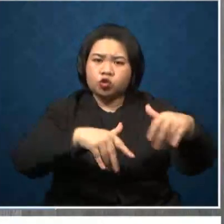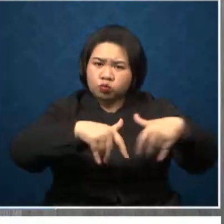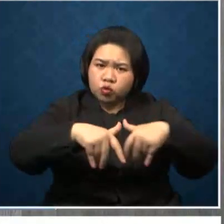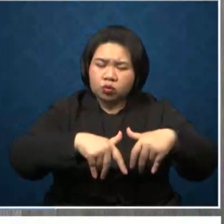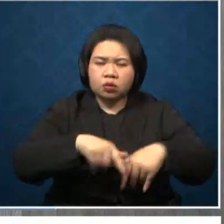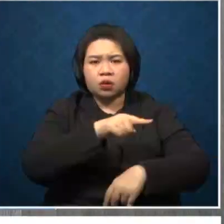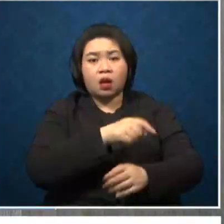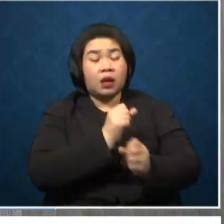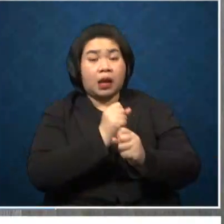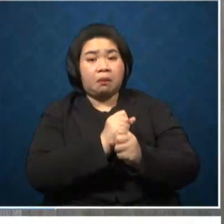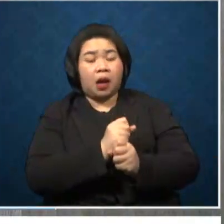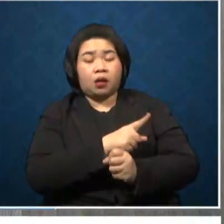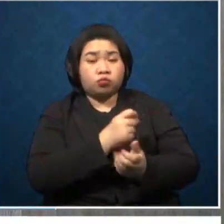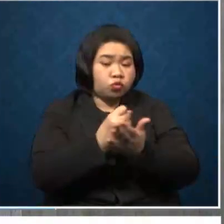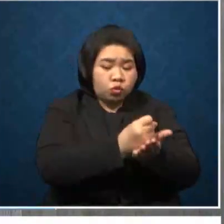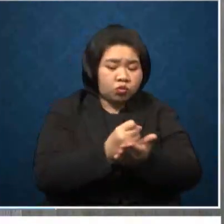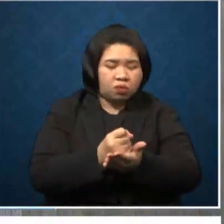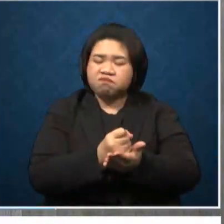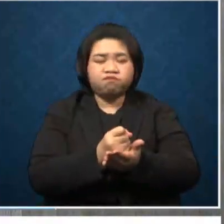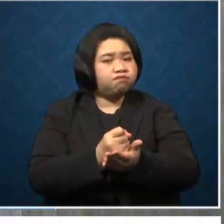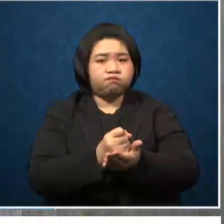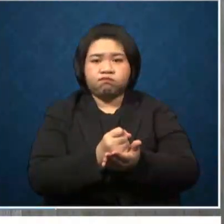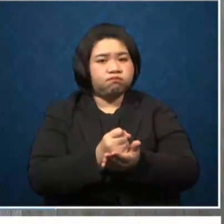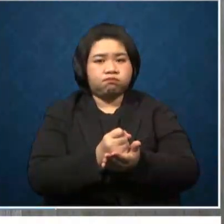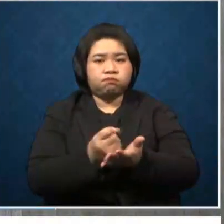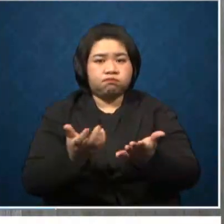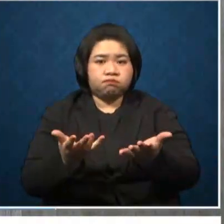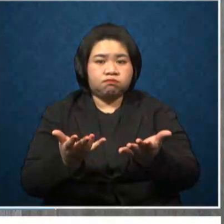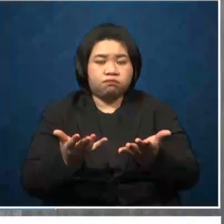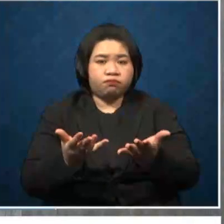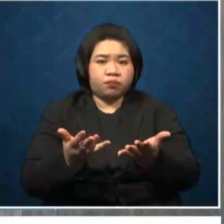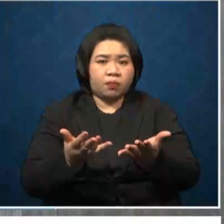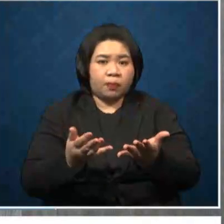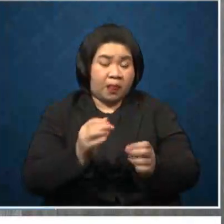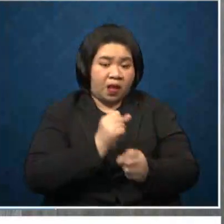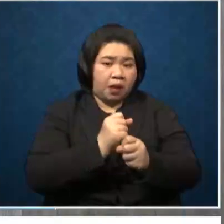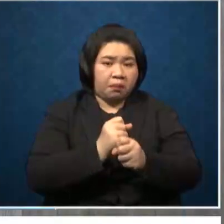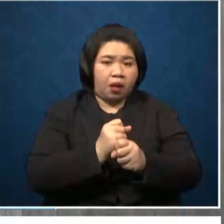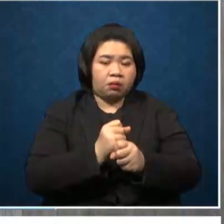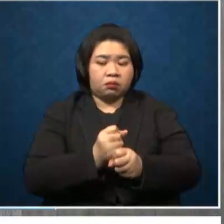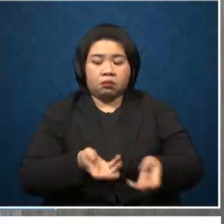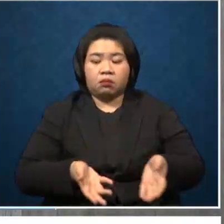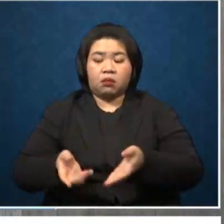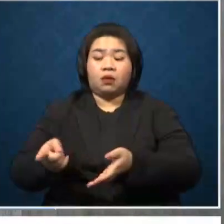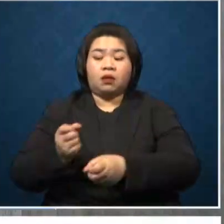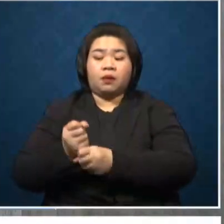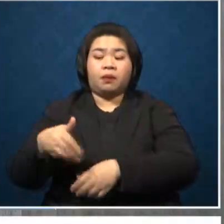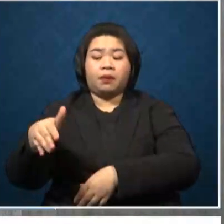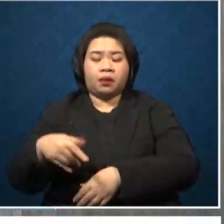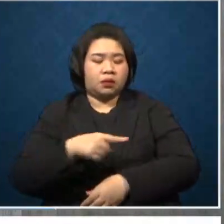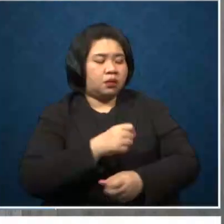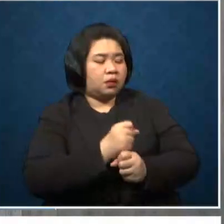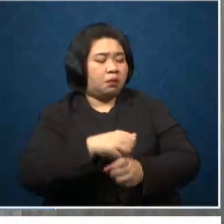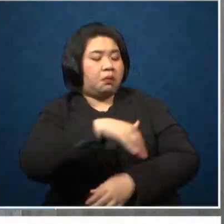ช่วยกันทำงานกลับกลายเป็นแย่งกันไม่ทำงานไม่ใช่แย่งกันทำ